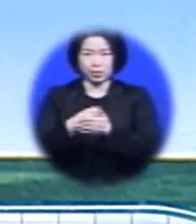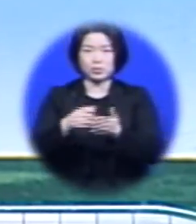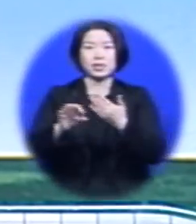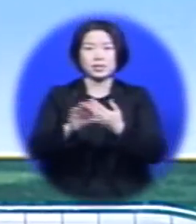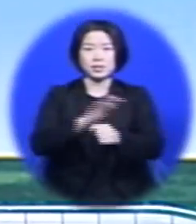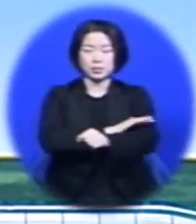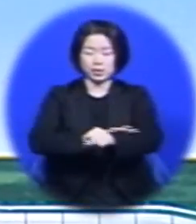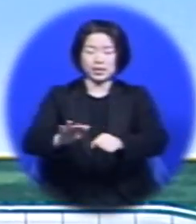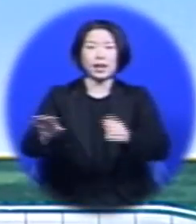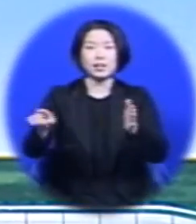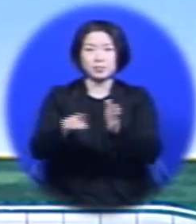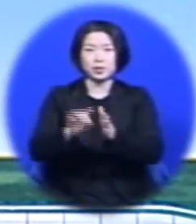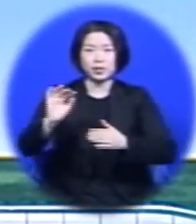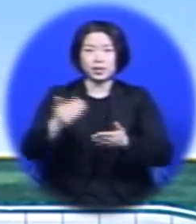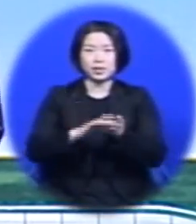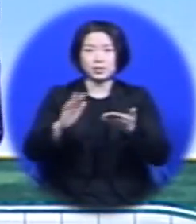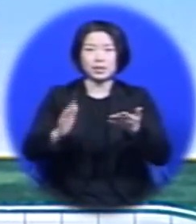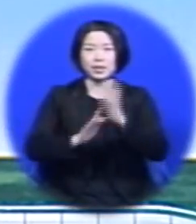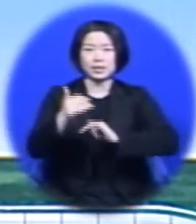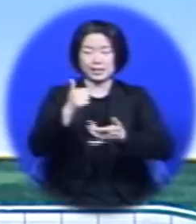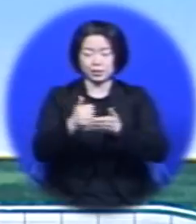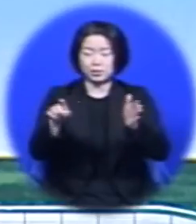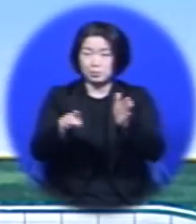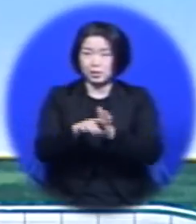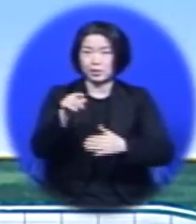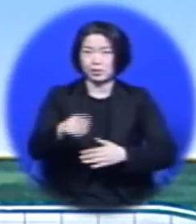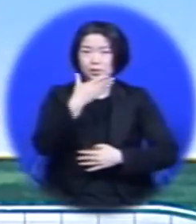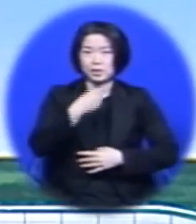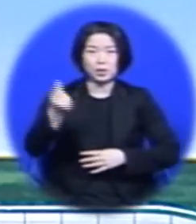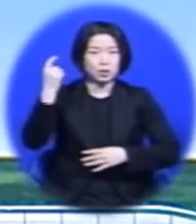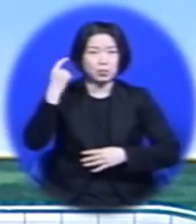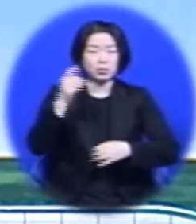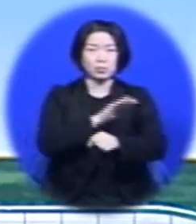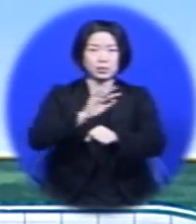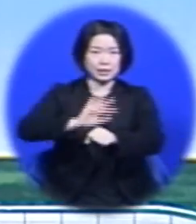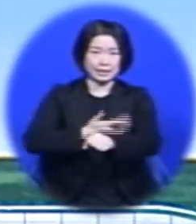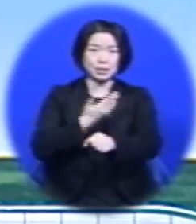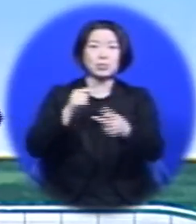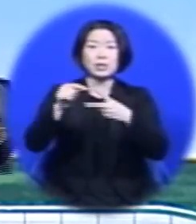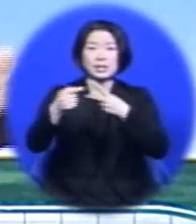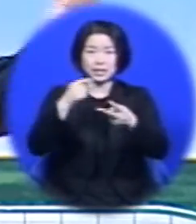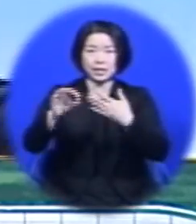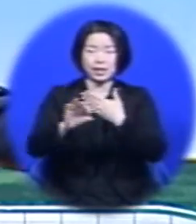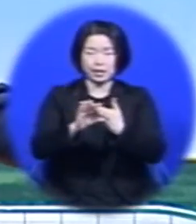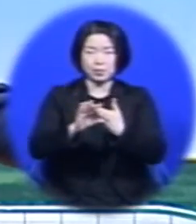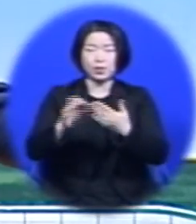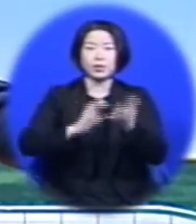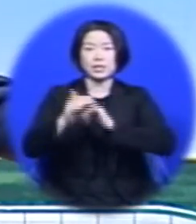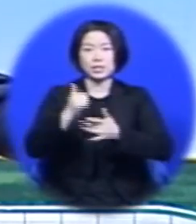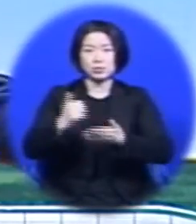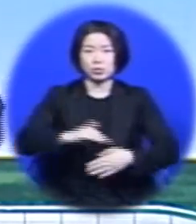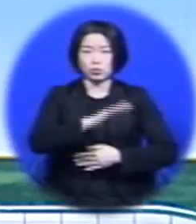됩니다 예수님을 믿는 것을 또 복음을 어 잘못 이해하면 예수님이 우리의 죄를 다